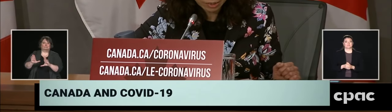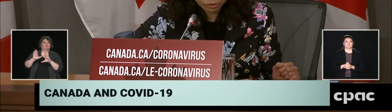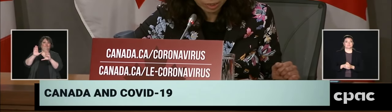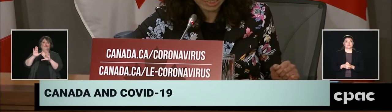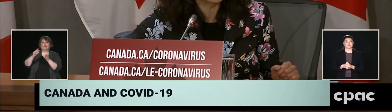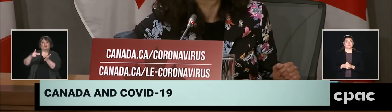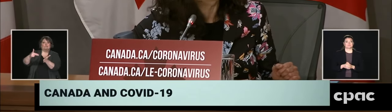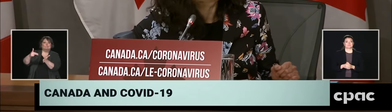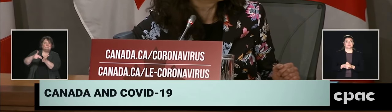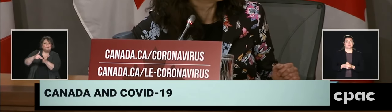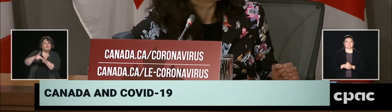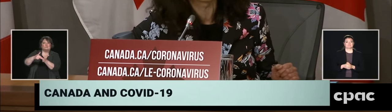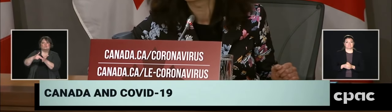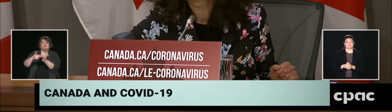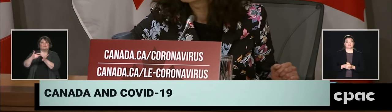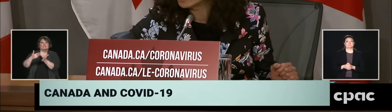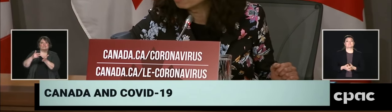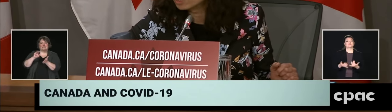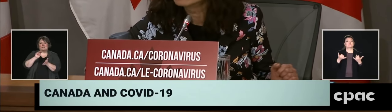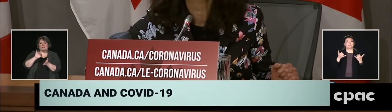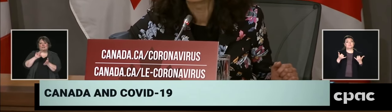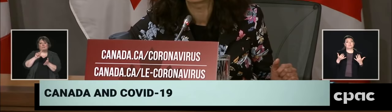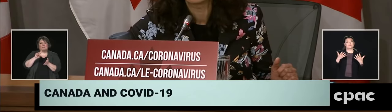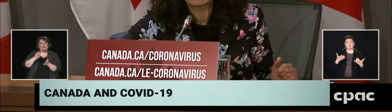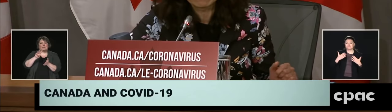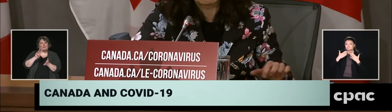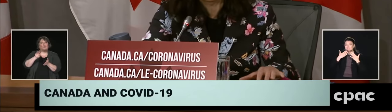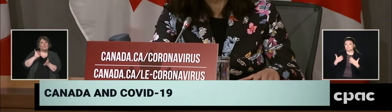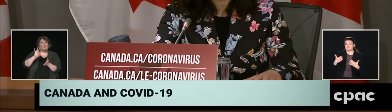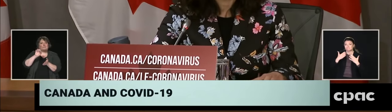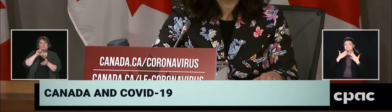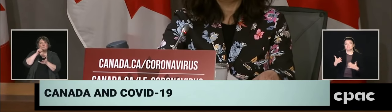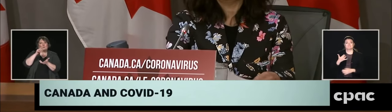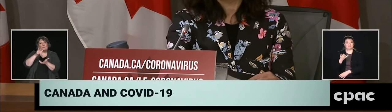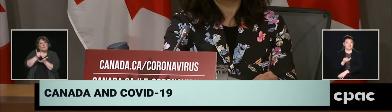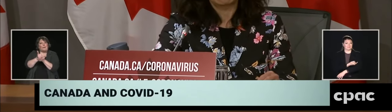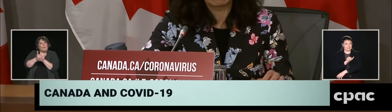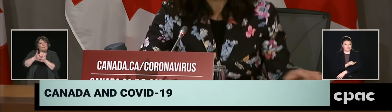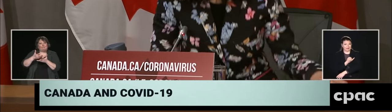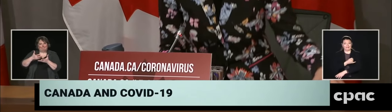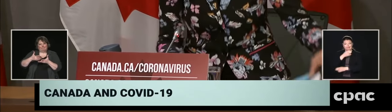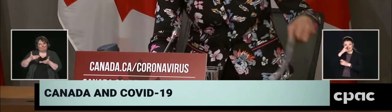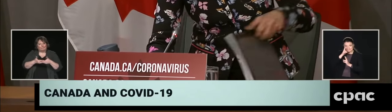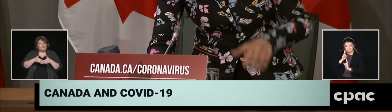Donc, merci à toutes les infirmières et les sages-femmes. Merci.